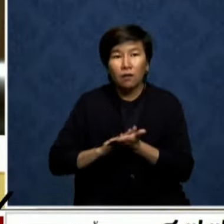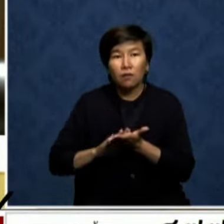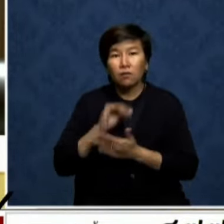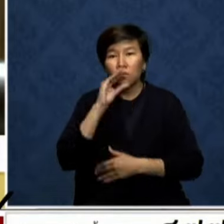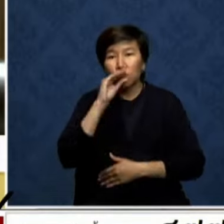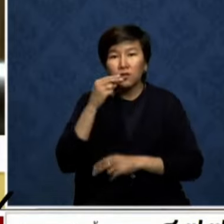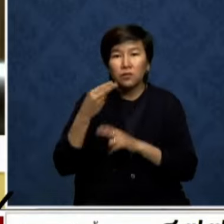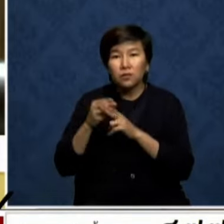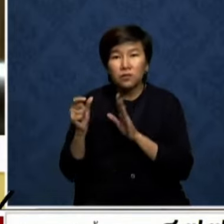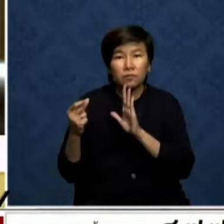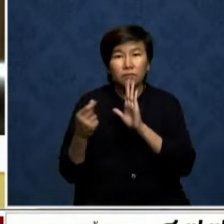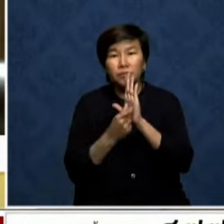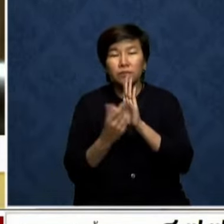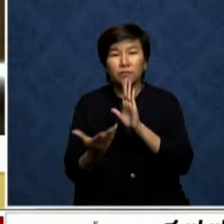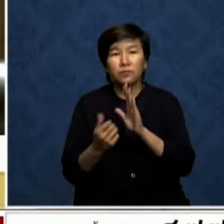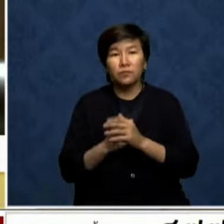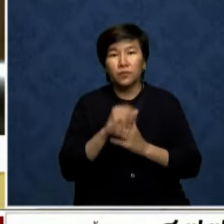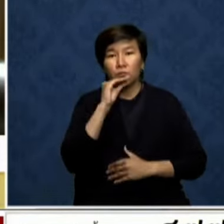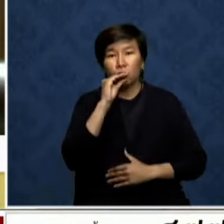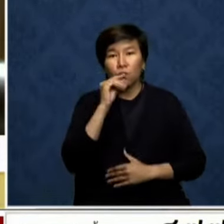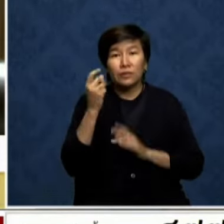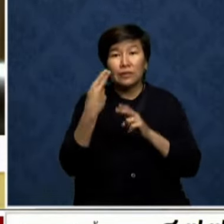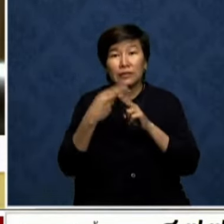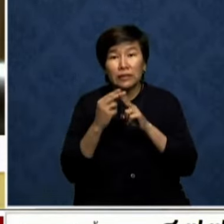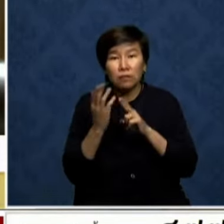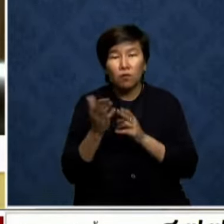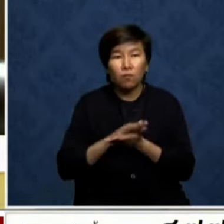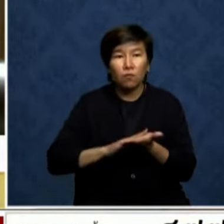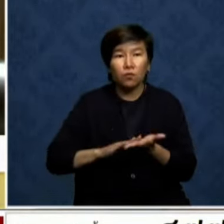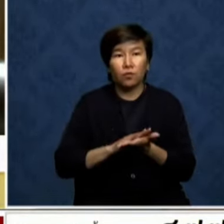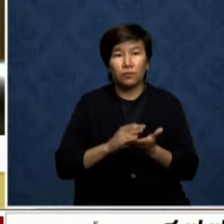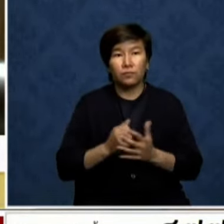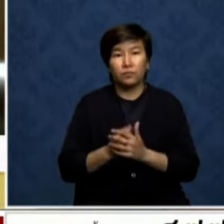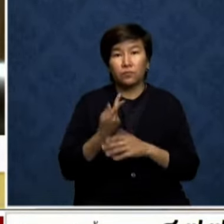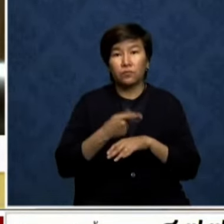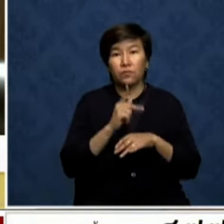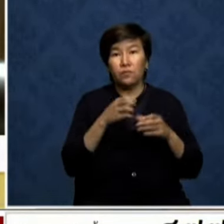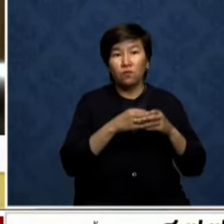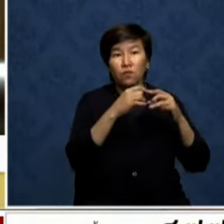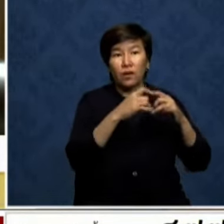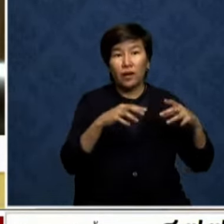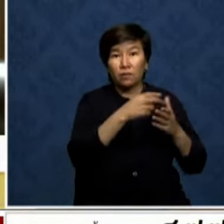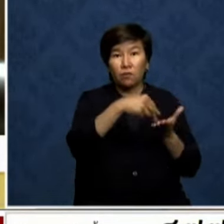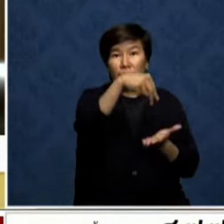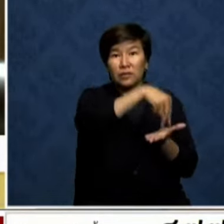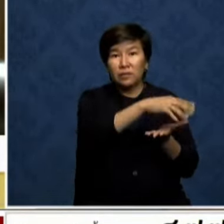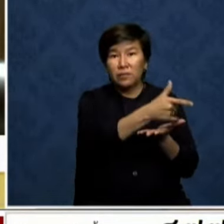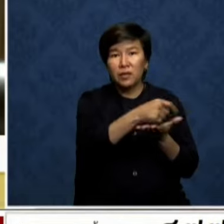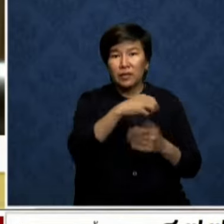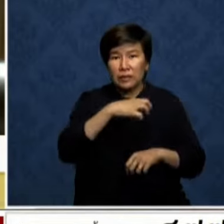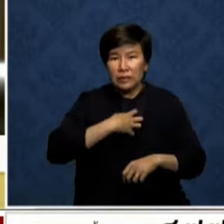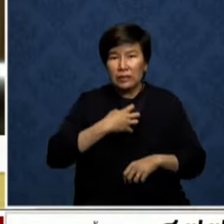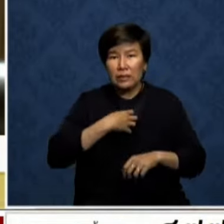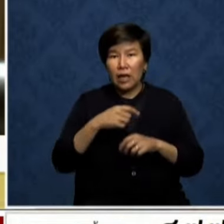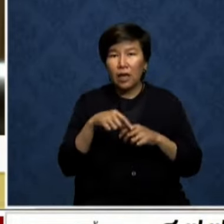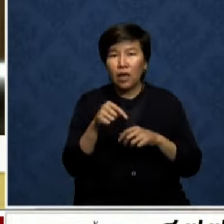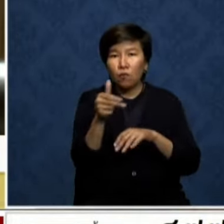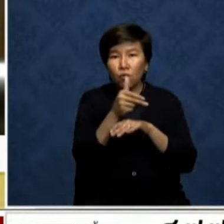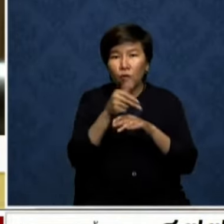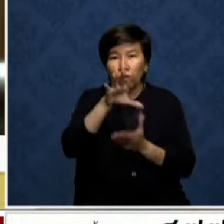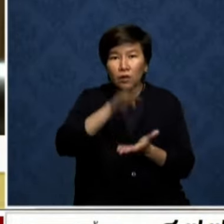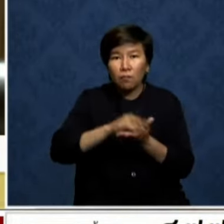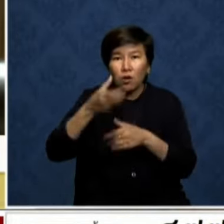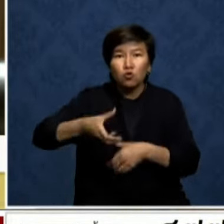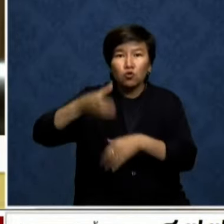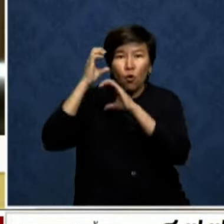เอดชื่อท่านถ้าท่ประทานวิธฝ่ายคานไม่รู้ขึ้นนะครัผมจะให้เลเทพ์มืสักครู่ครับผมจะขึ้นแล้วครเมื่อกี้น